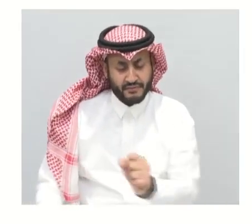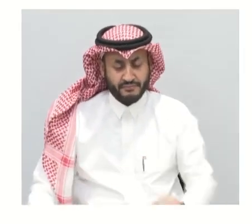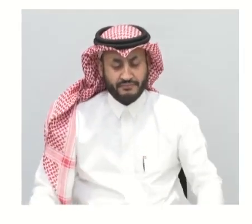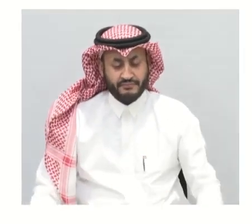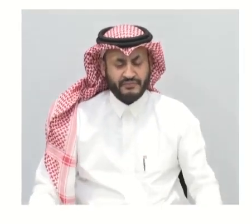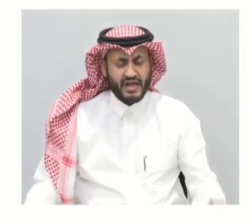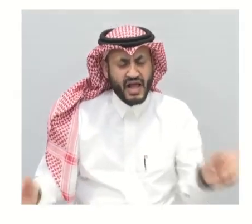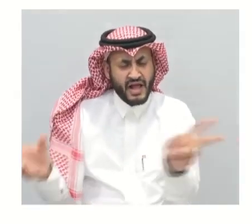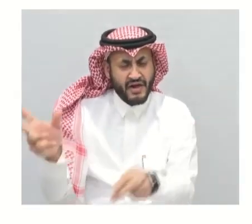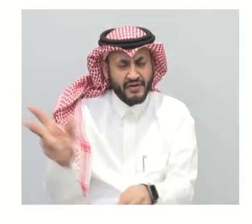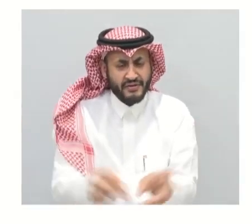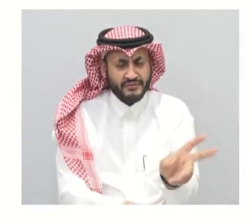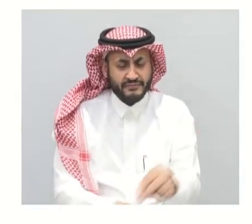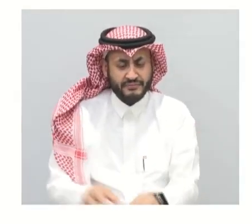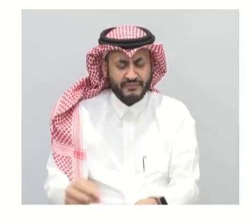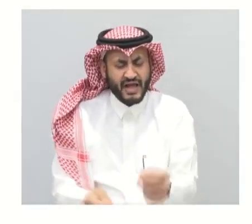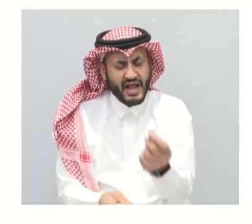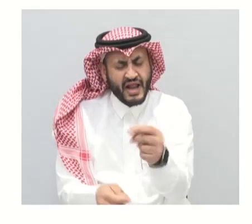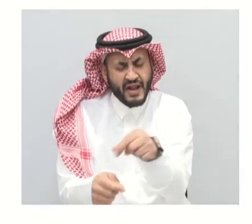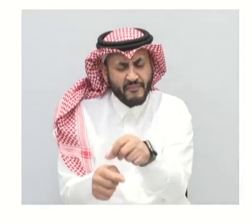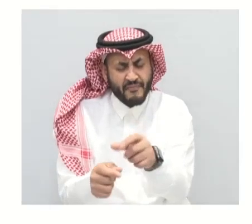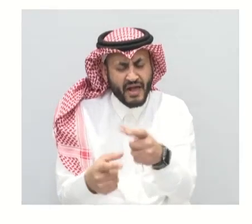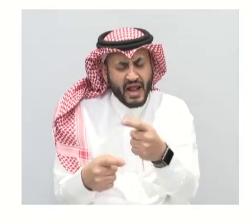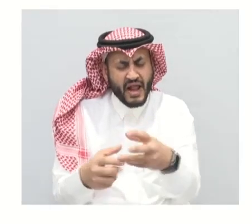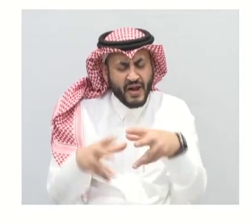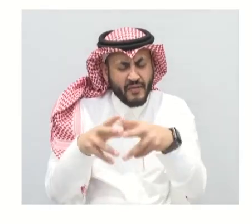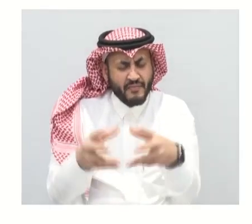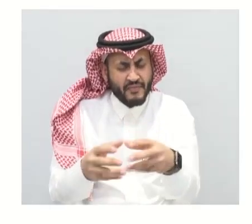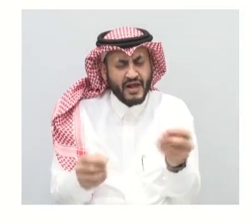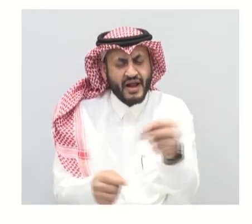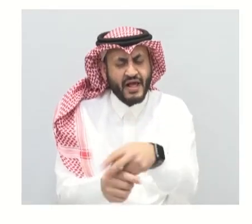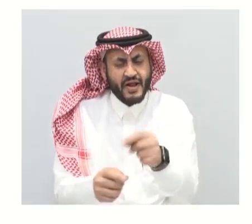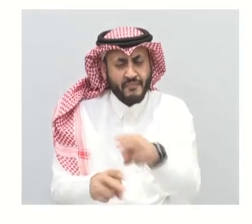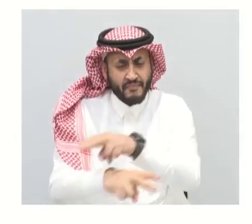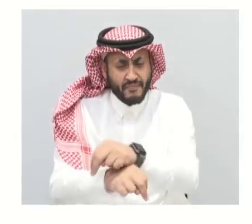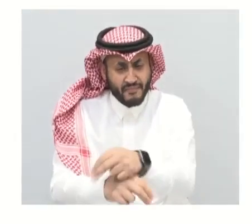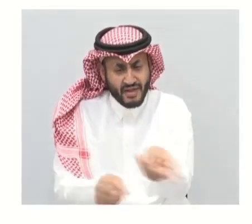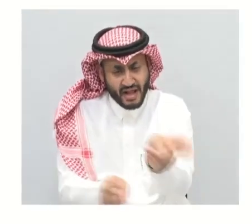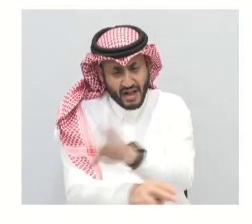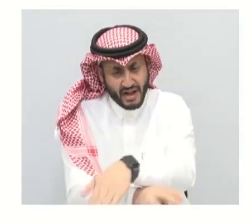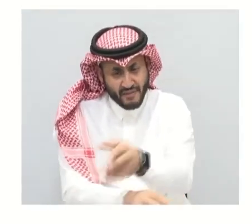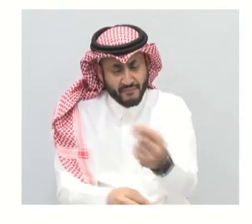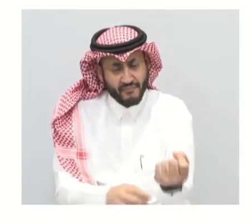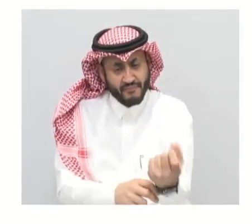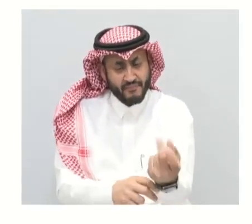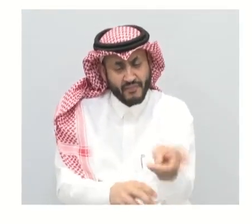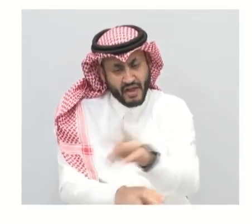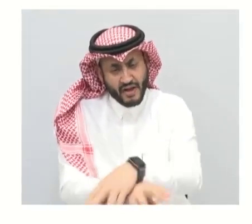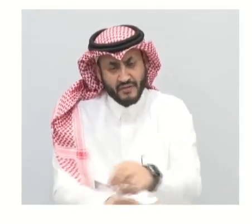خليط من فتات الصخور وبقايا واجزاء النباتات